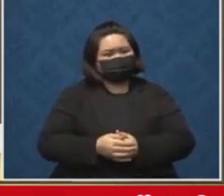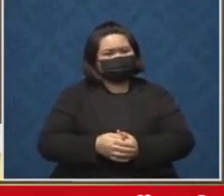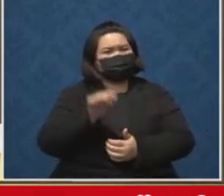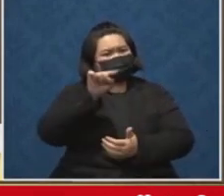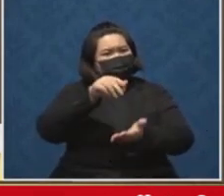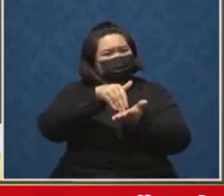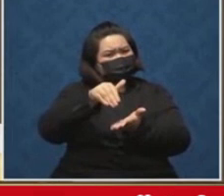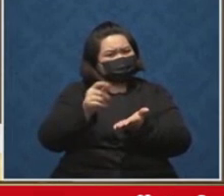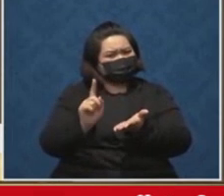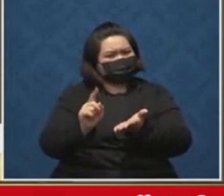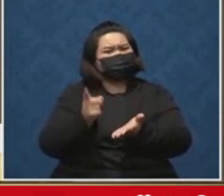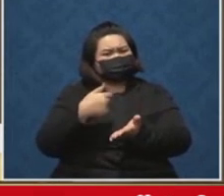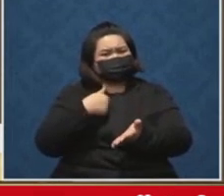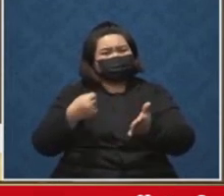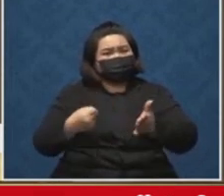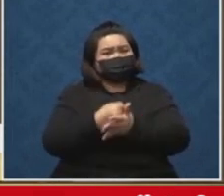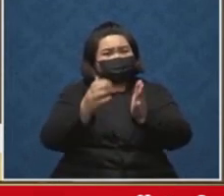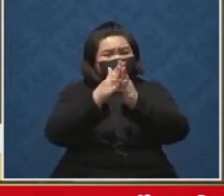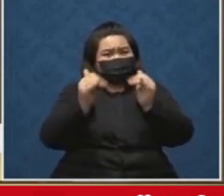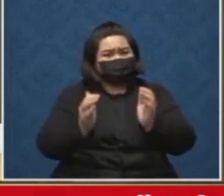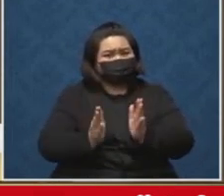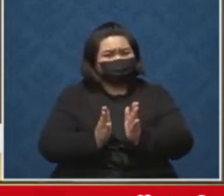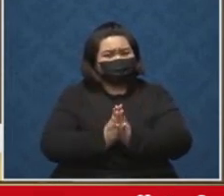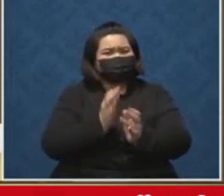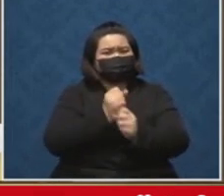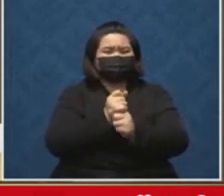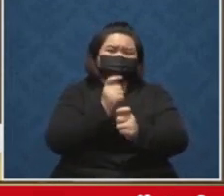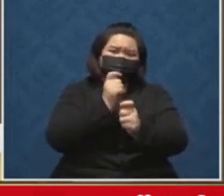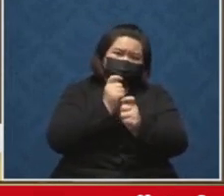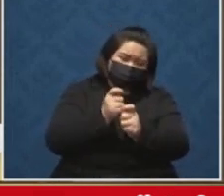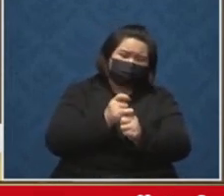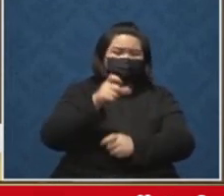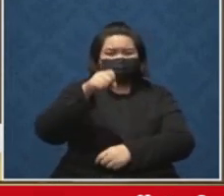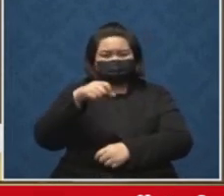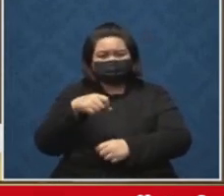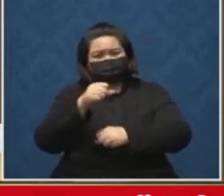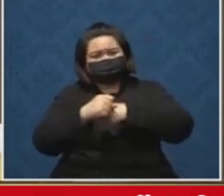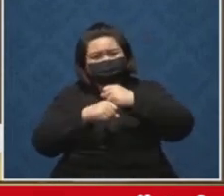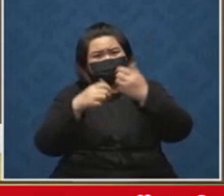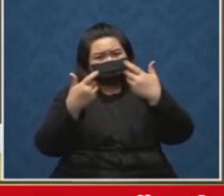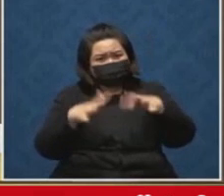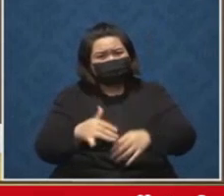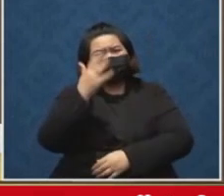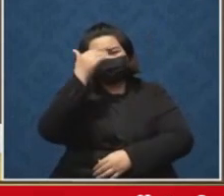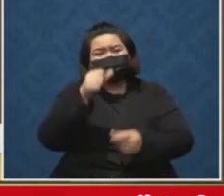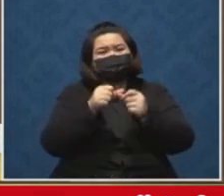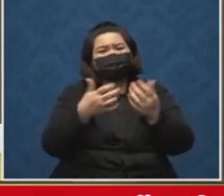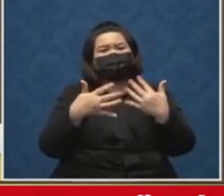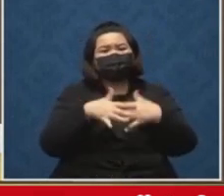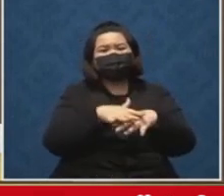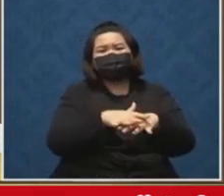ดายพระอุโบสถนะสร้างหมดตั้งเงินตั้งหลายล้านทำไมไม่ปรับให้มันอยู่ได้กับธรรมชา